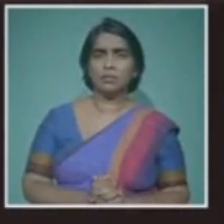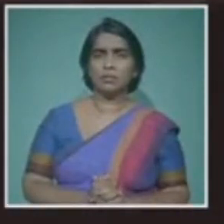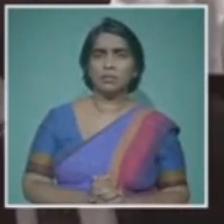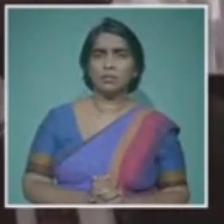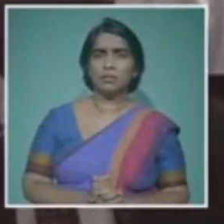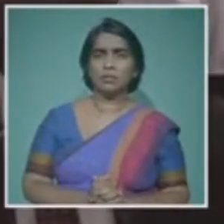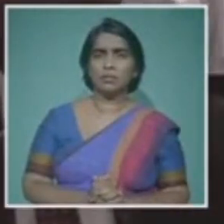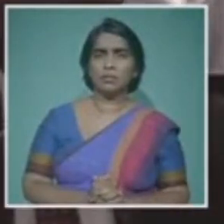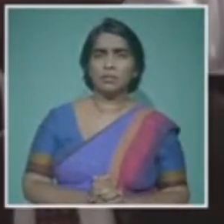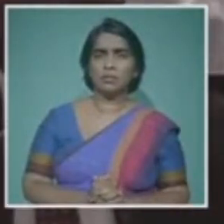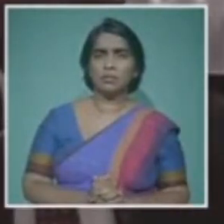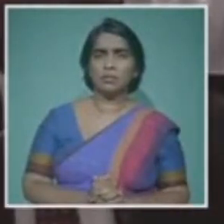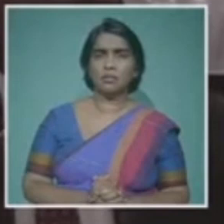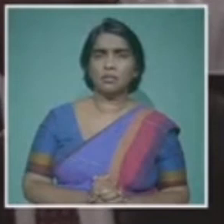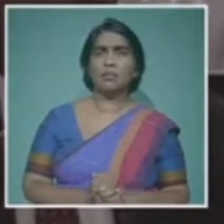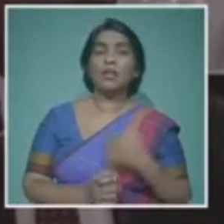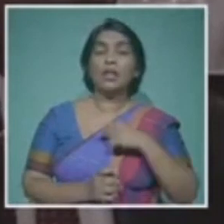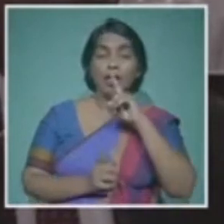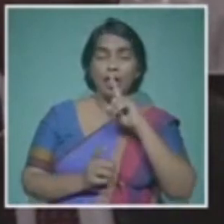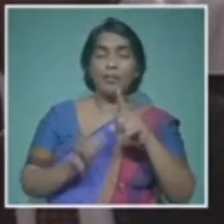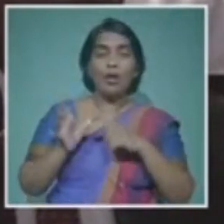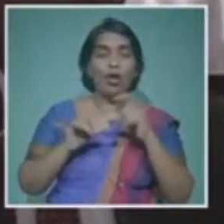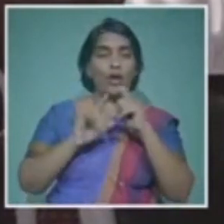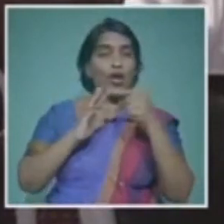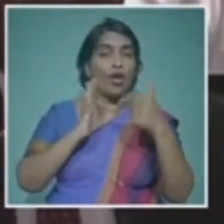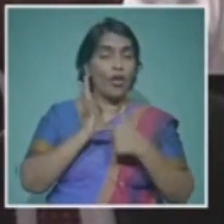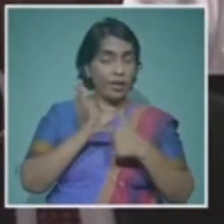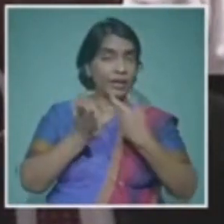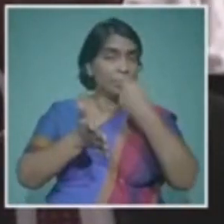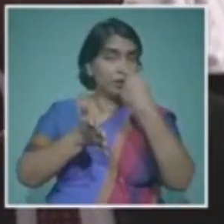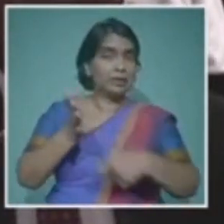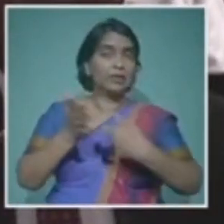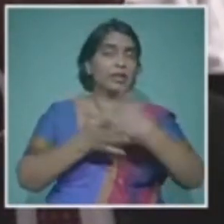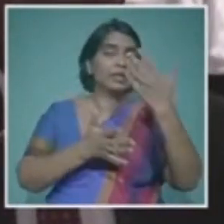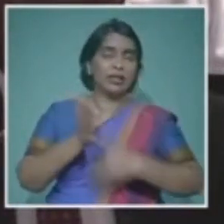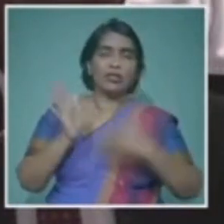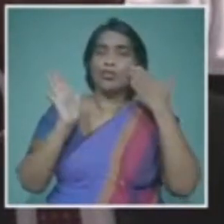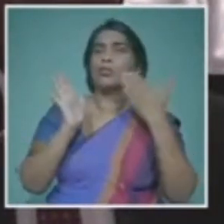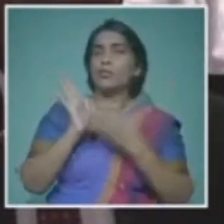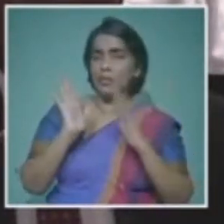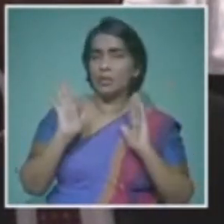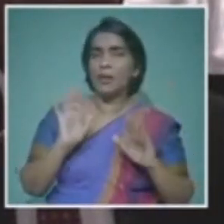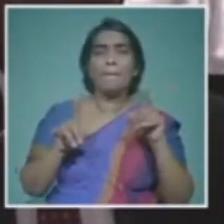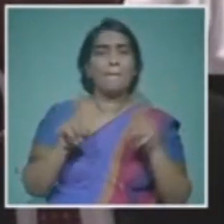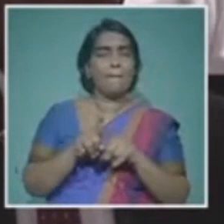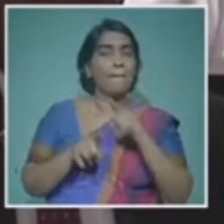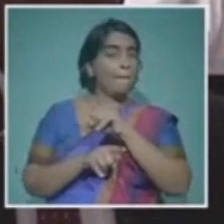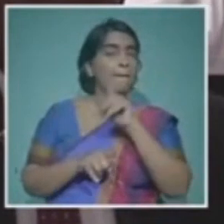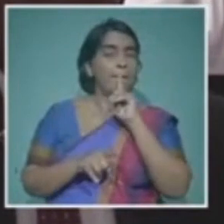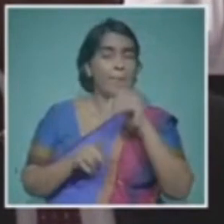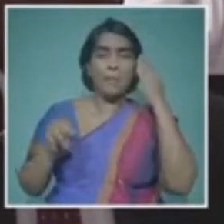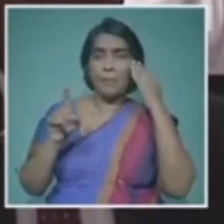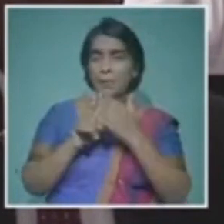uputa gatte. Vigana kaadhipati varayage atsani nikut kalame vigana kaadhipati vartava. ඒ වගේම එතුමා කිව්වා මේ